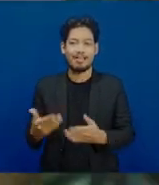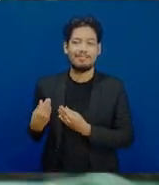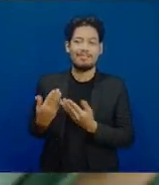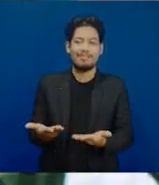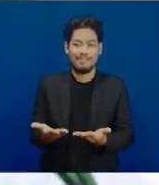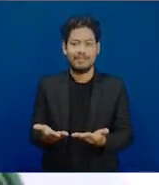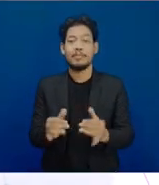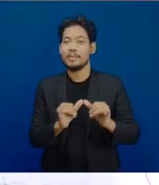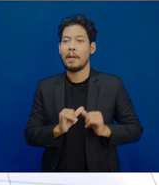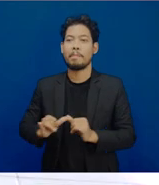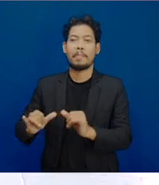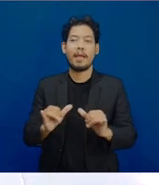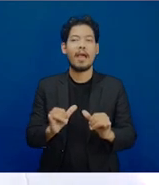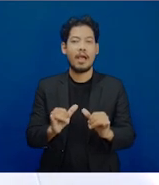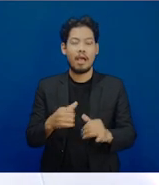untuk